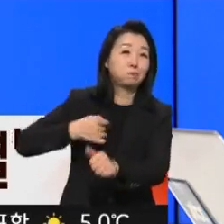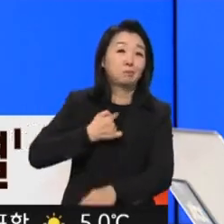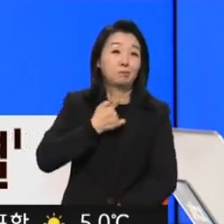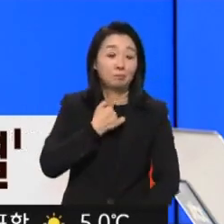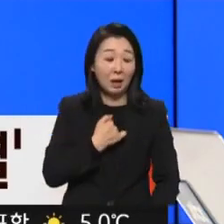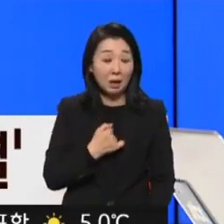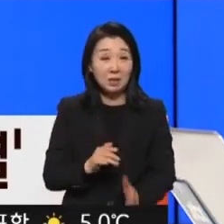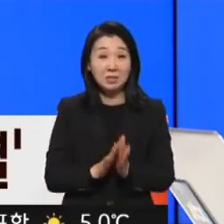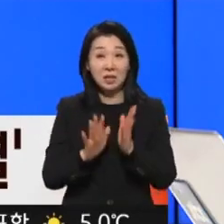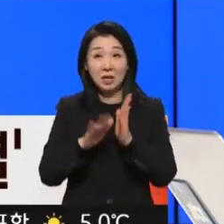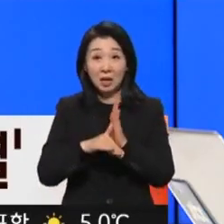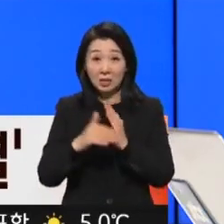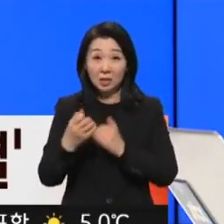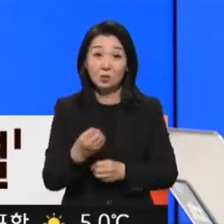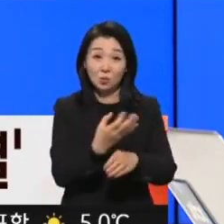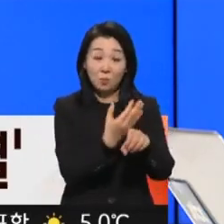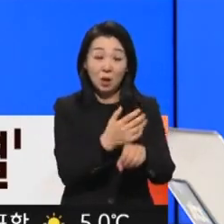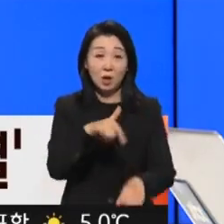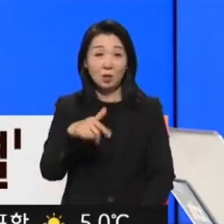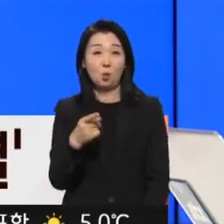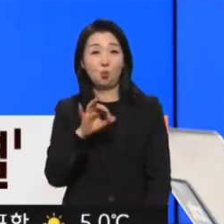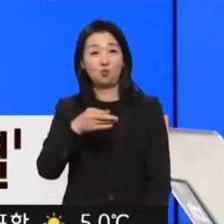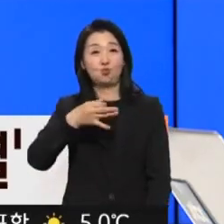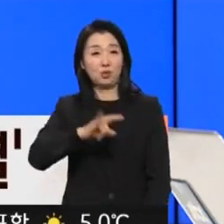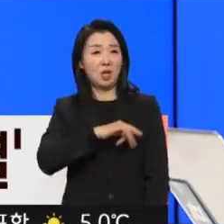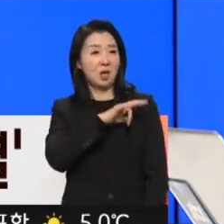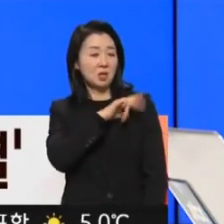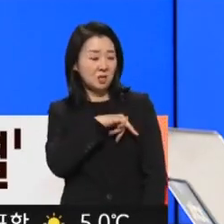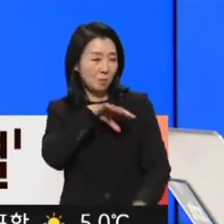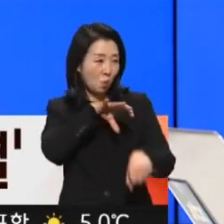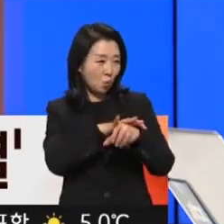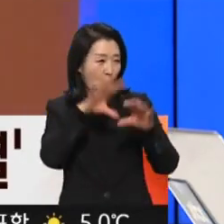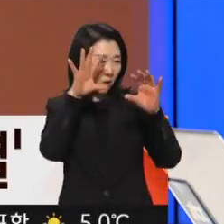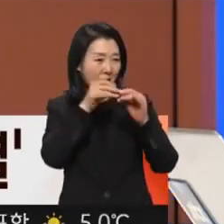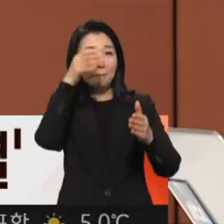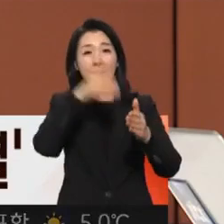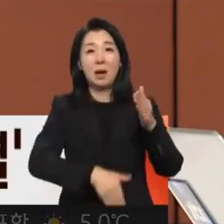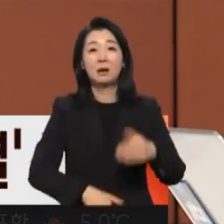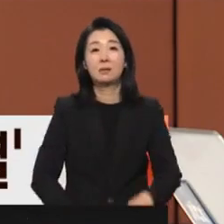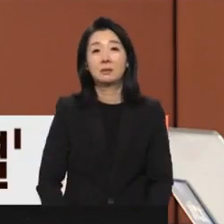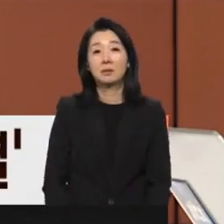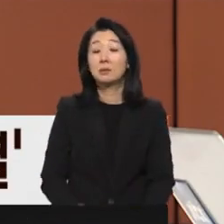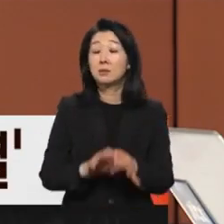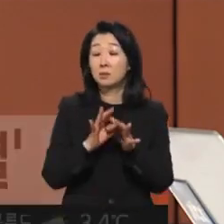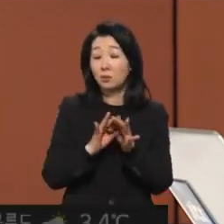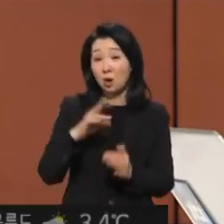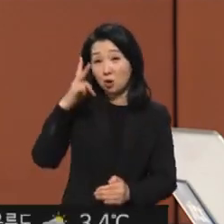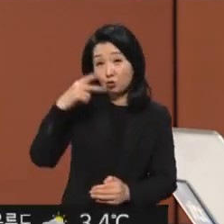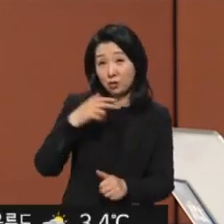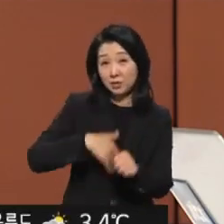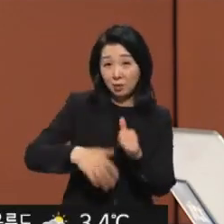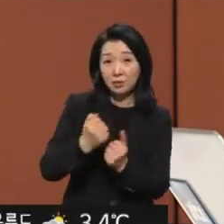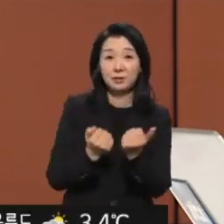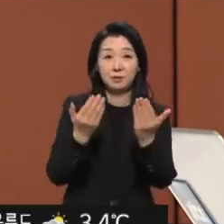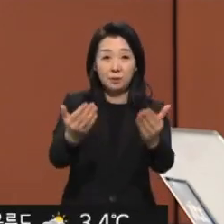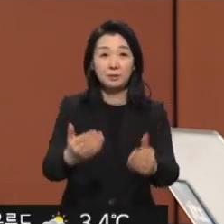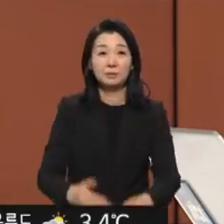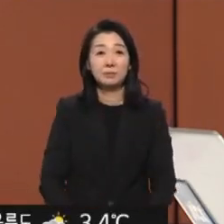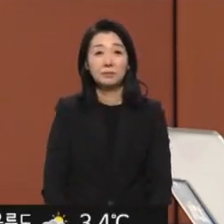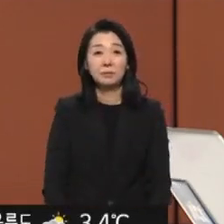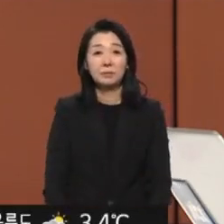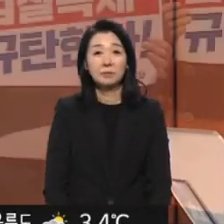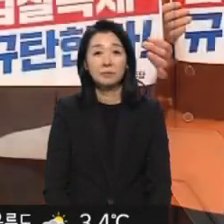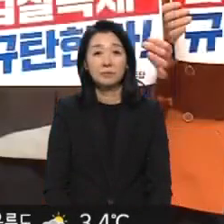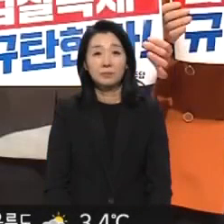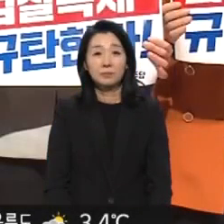저희가 시작할 때 속보로 전했습니다만 노웅래 의원의 체포 동의안은 조금 전 국회에서 부결됐는데요. 관련 소식을 유정아 상황실장이 정리했습니다.